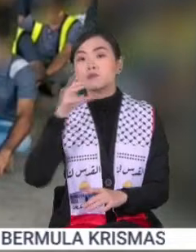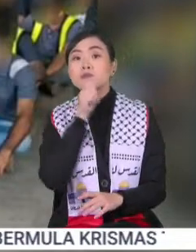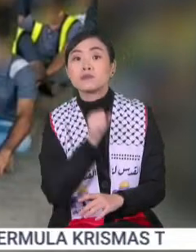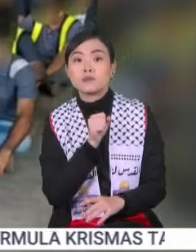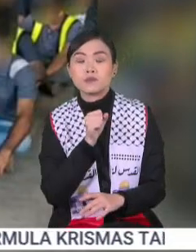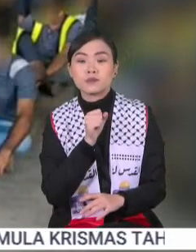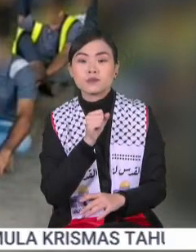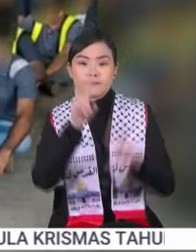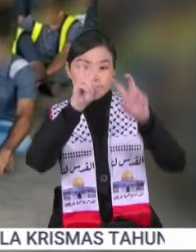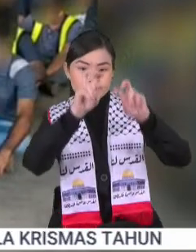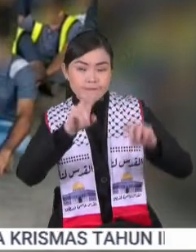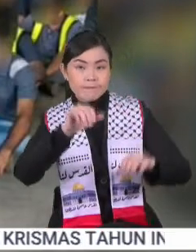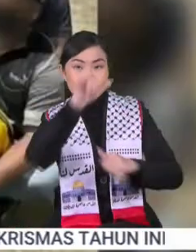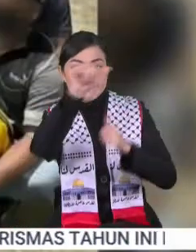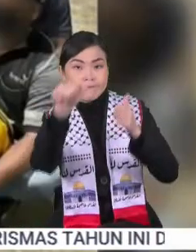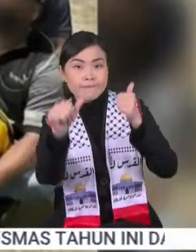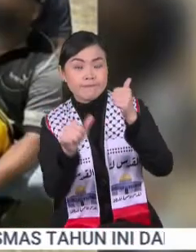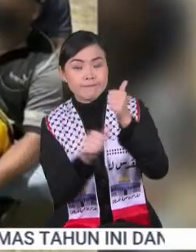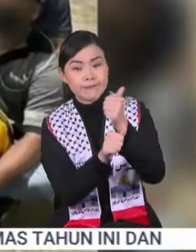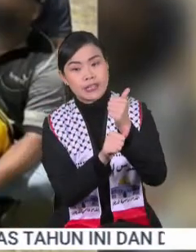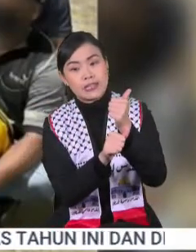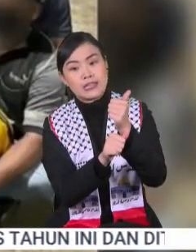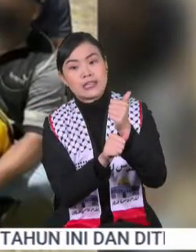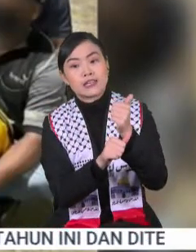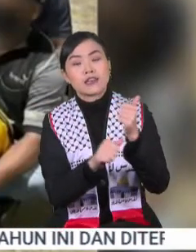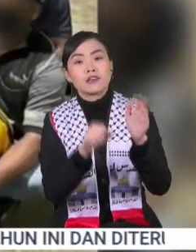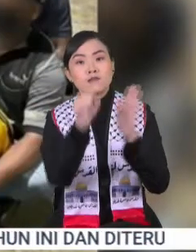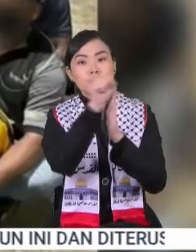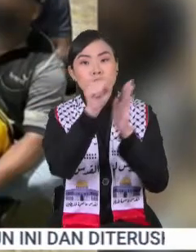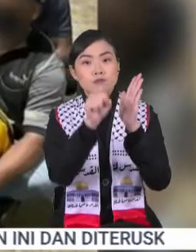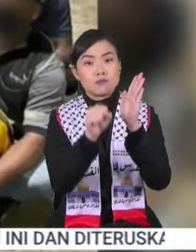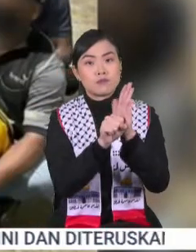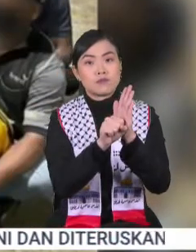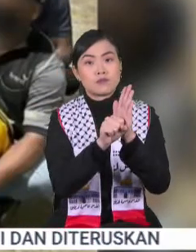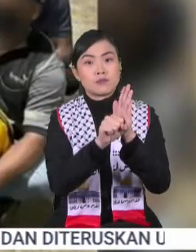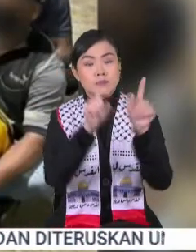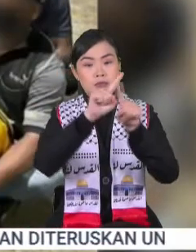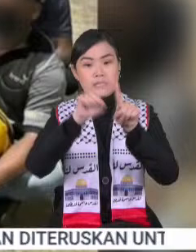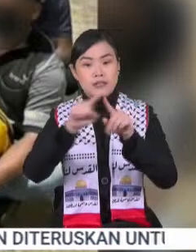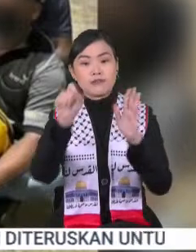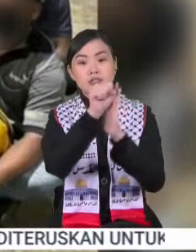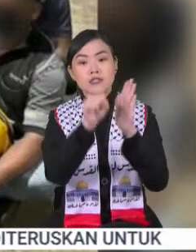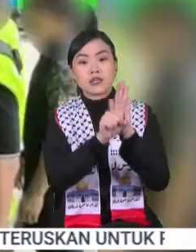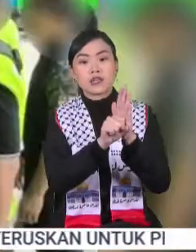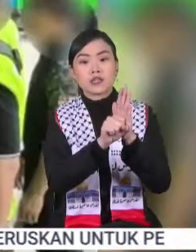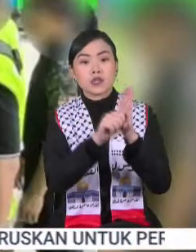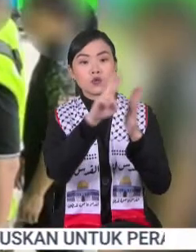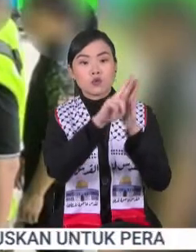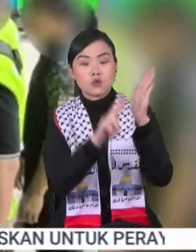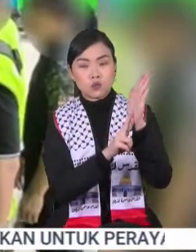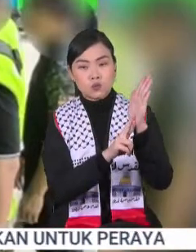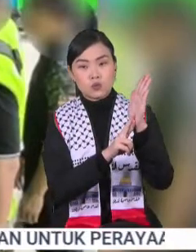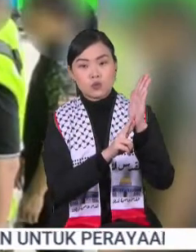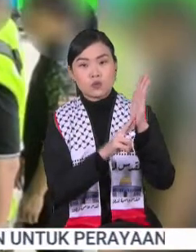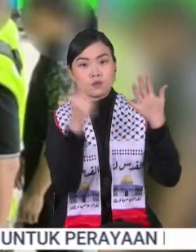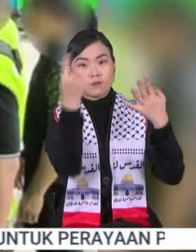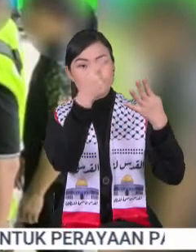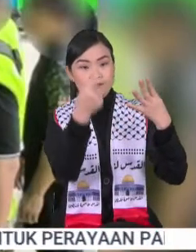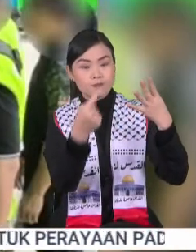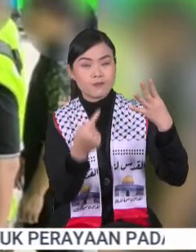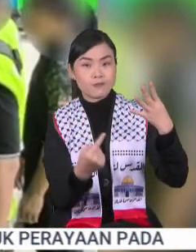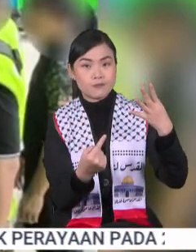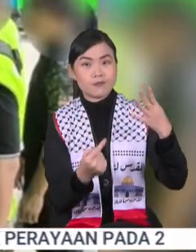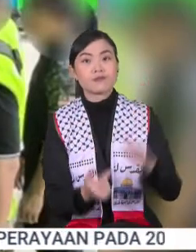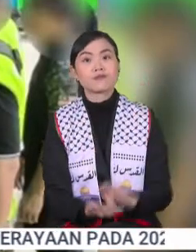mengikut seksyen 61 C seksyen 151 C peraturan 117 A dan